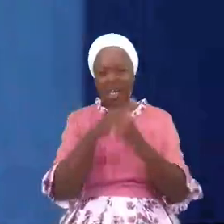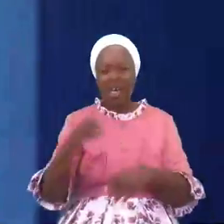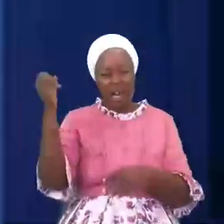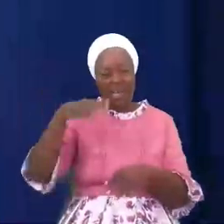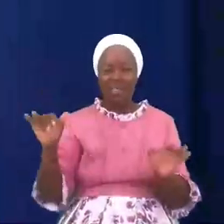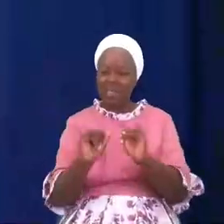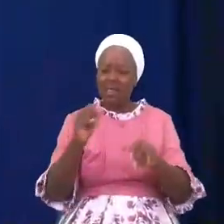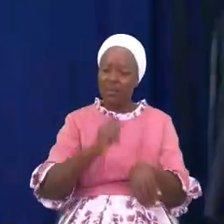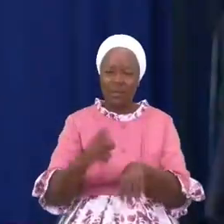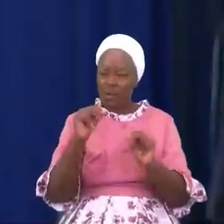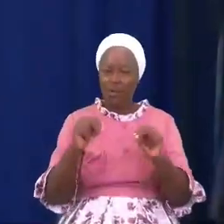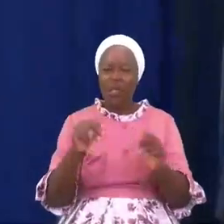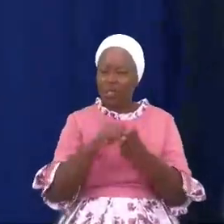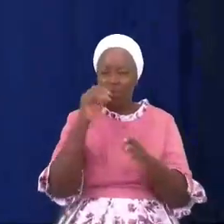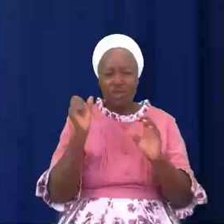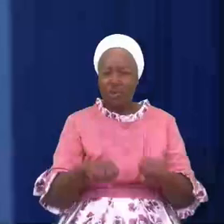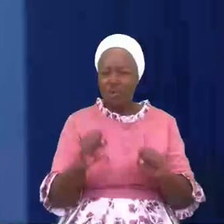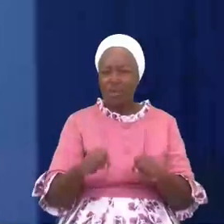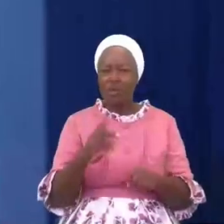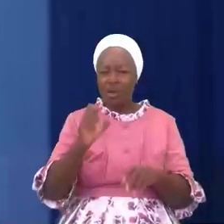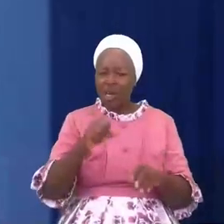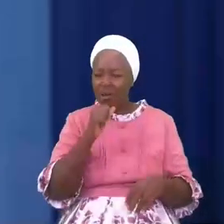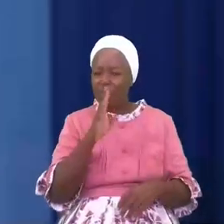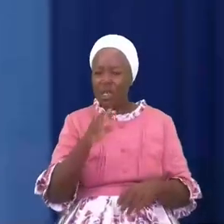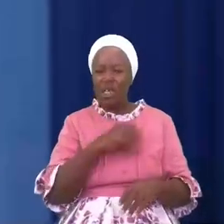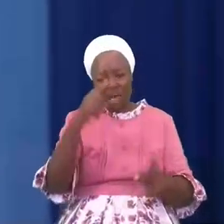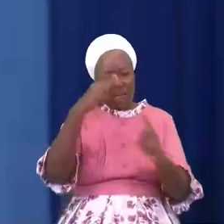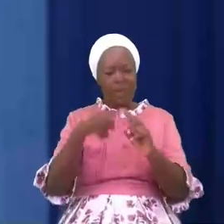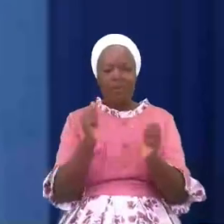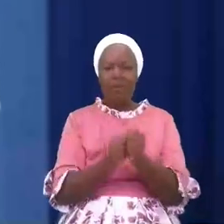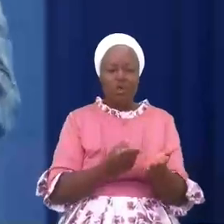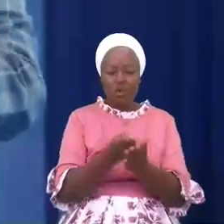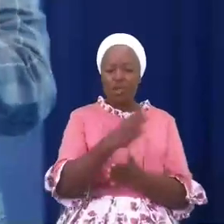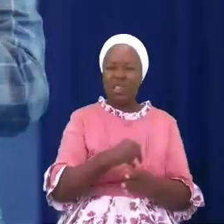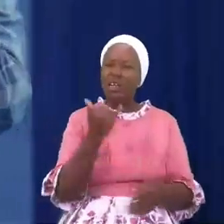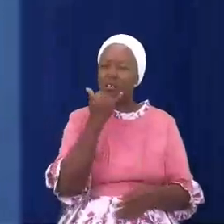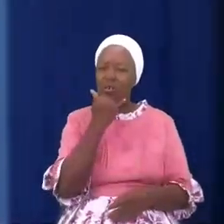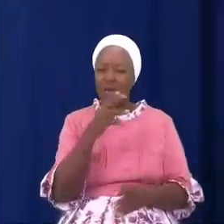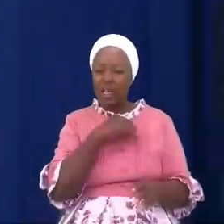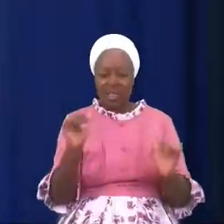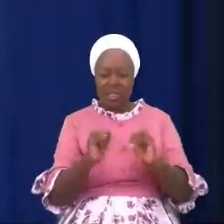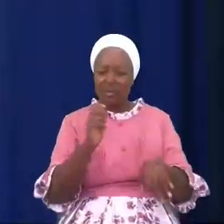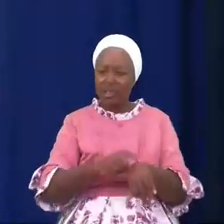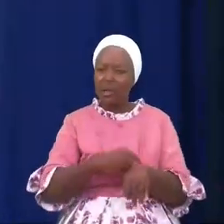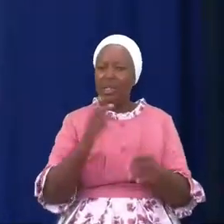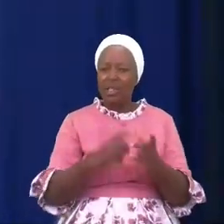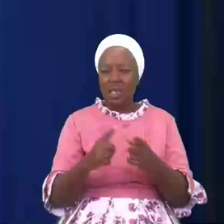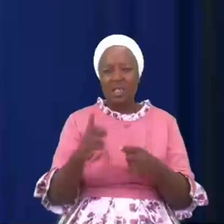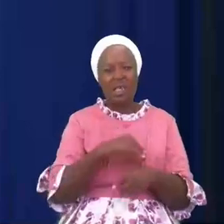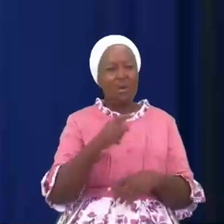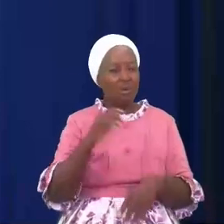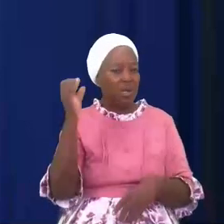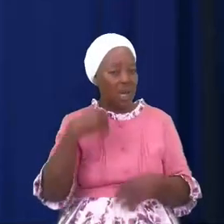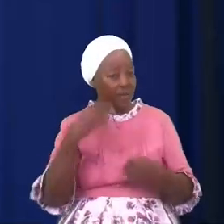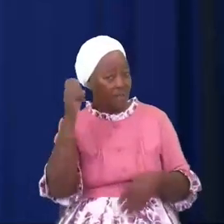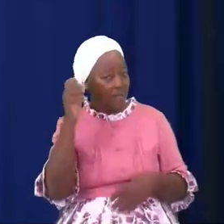Tu ne peux pas être en accord avec la vérité et l'erreur au même moment. Et à cause de cela, ils vous entendrez